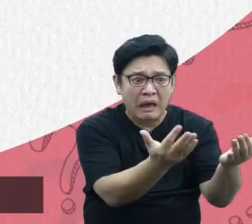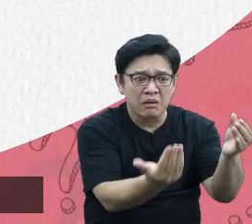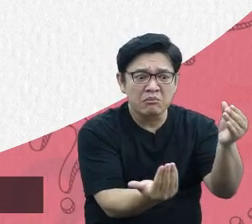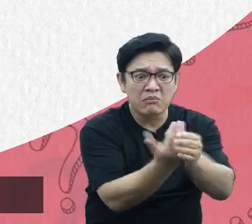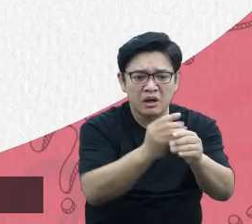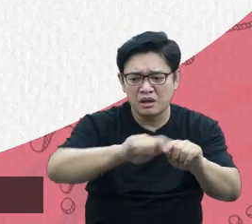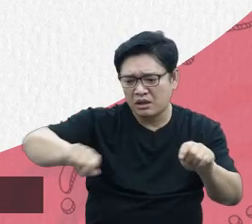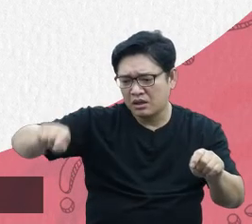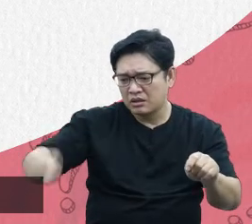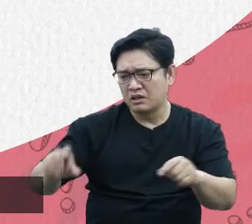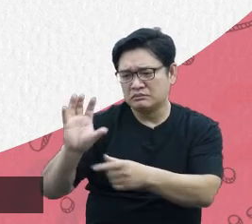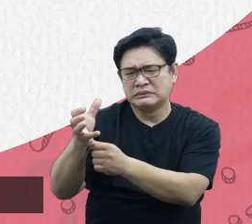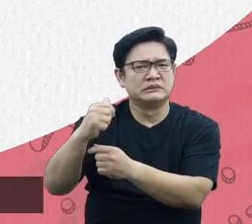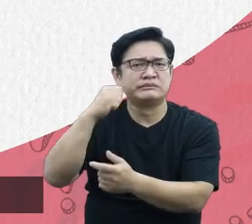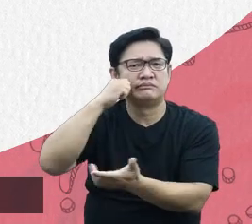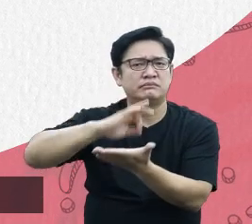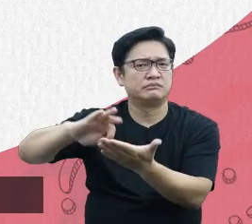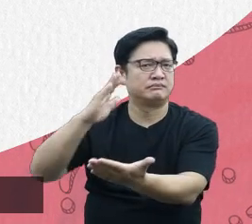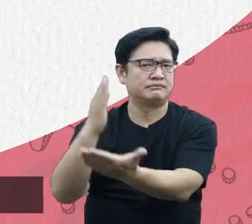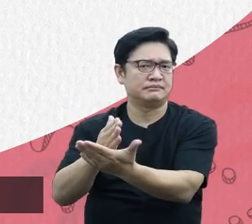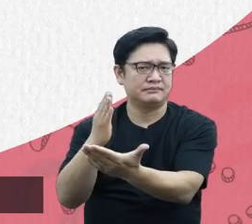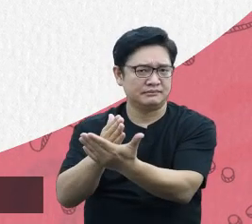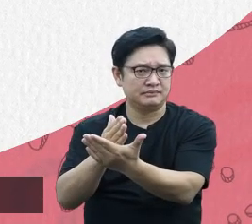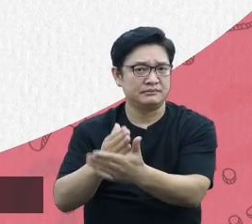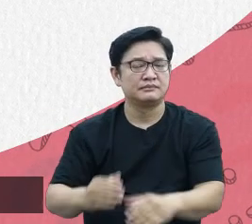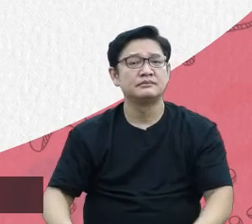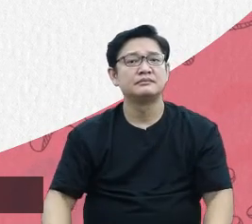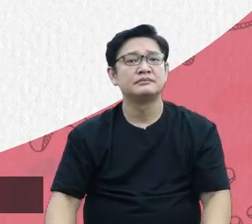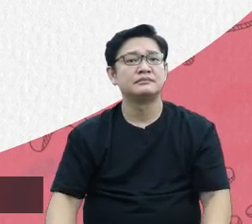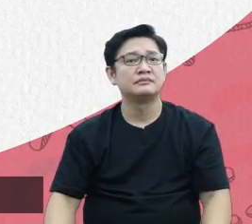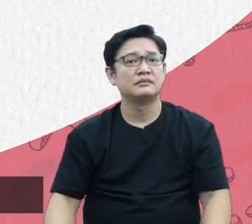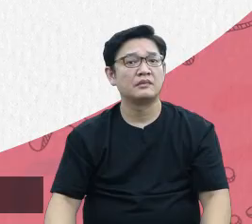전기 제품을 사용하지 않도록 합니다.